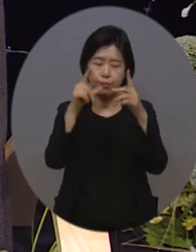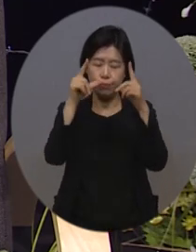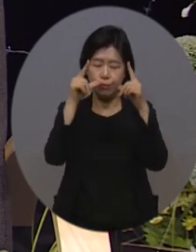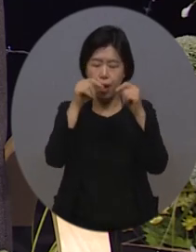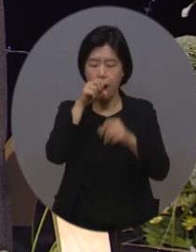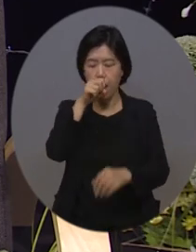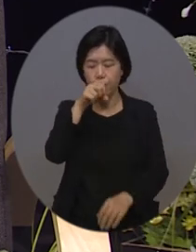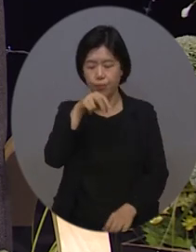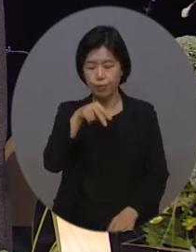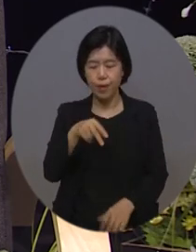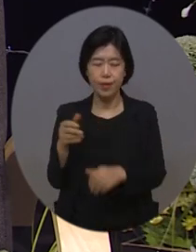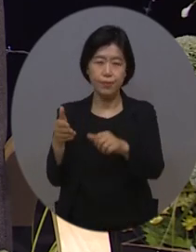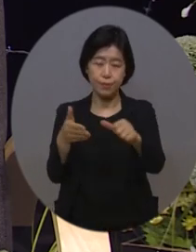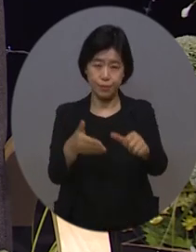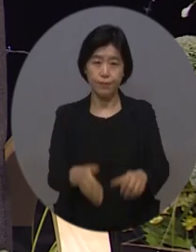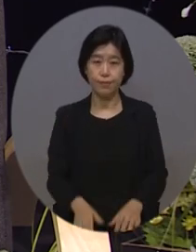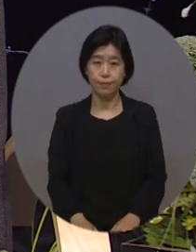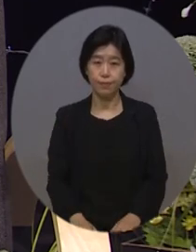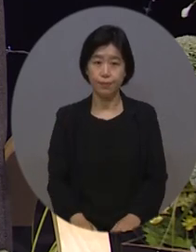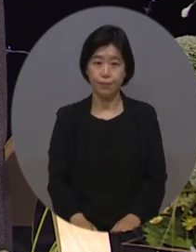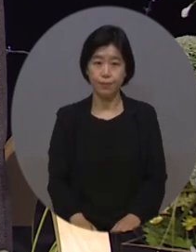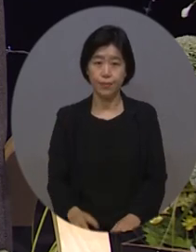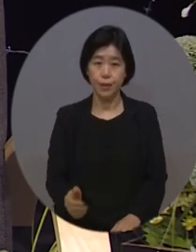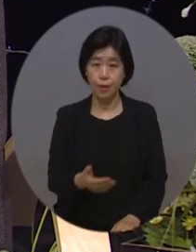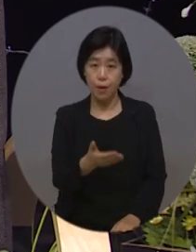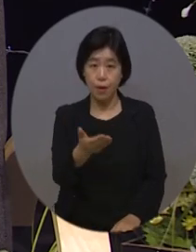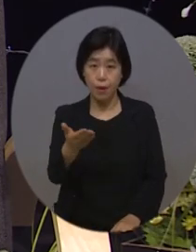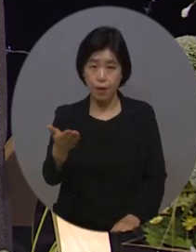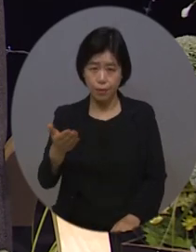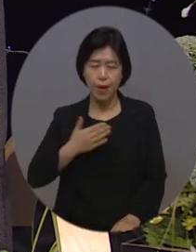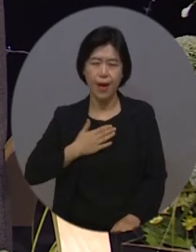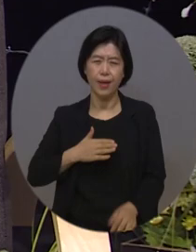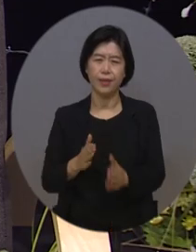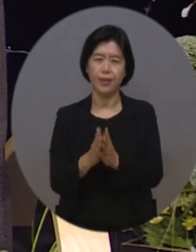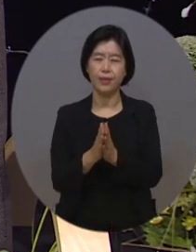바로 그것이 여러분이 몰랐던 여러분의